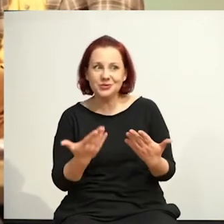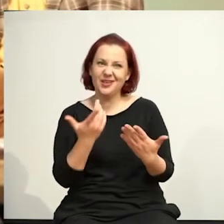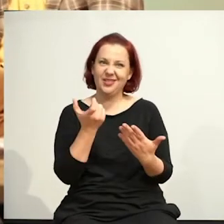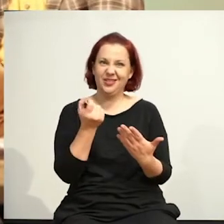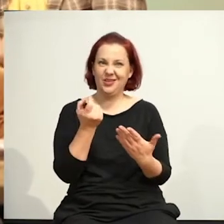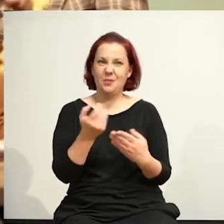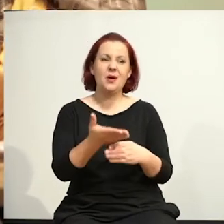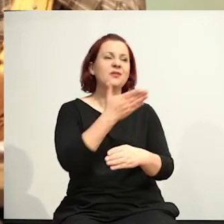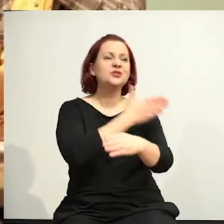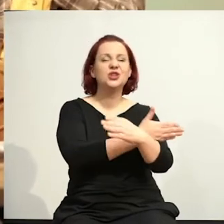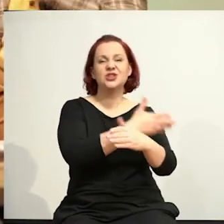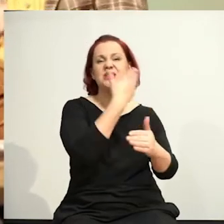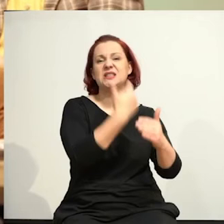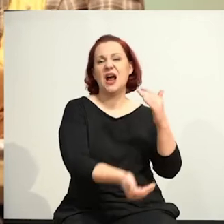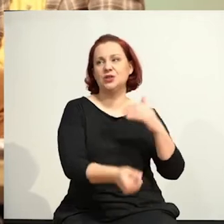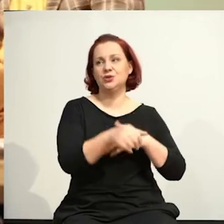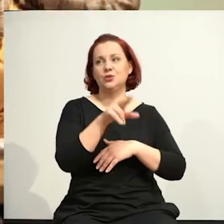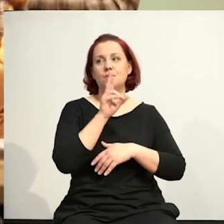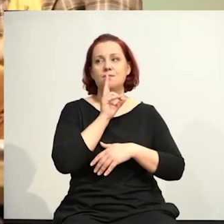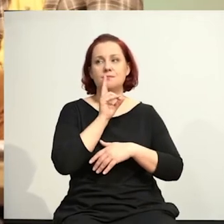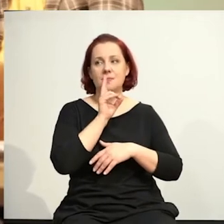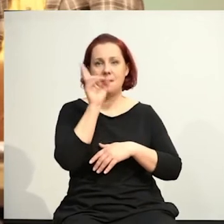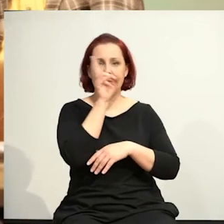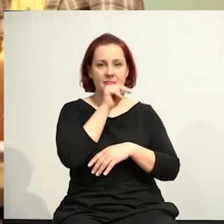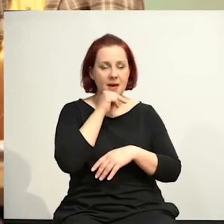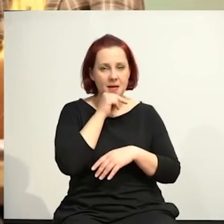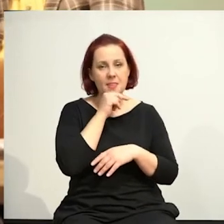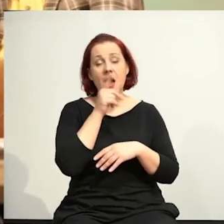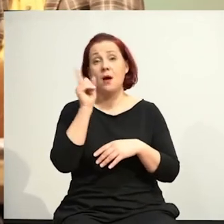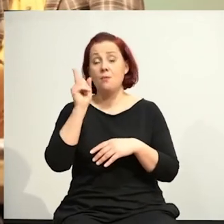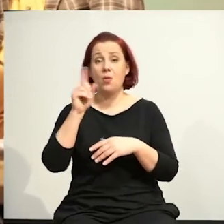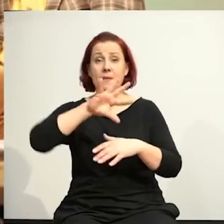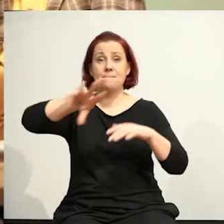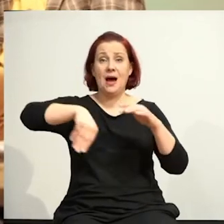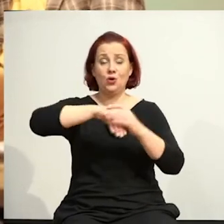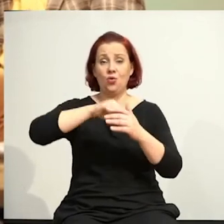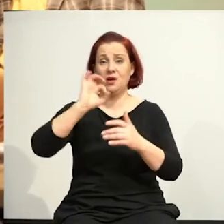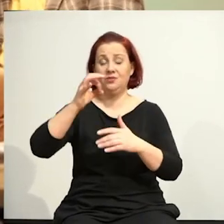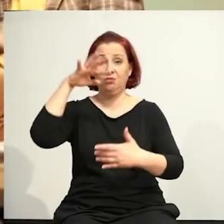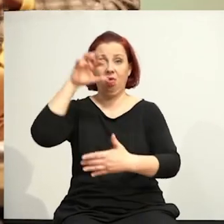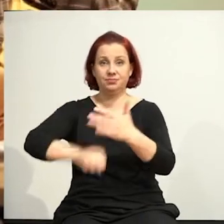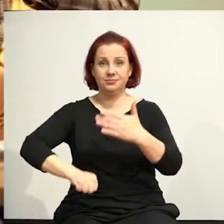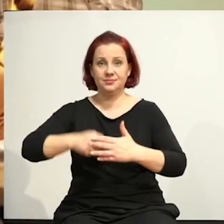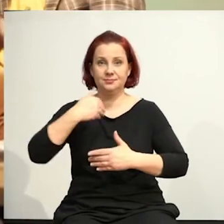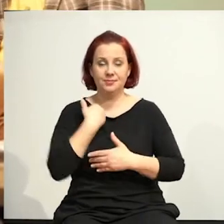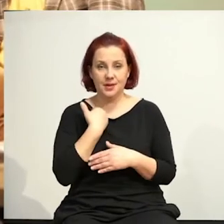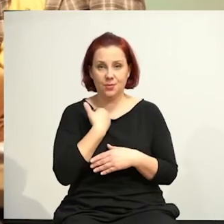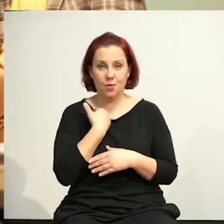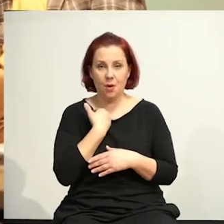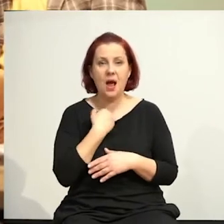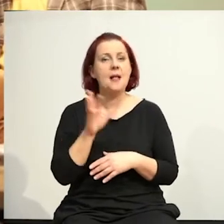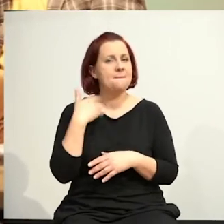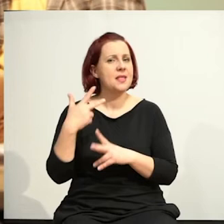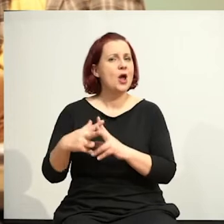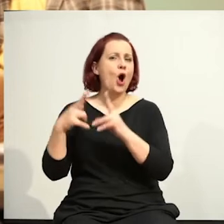wcześniej osierocony, potem praktycznie okradziony z majątku. No ale miał taki